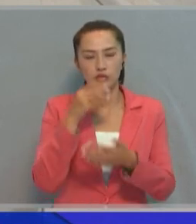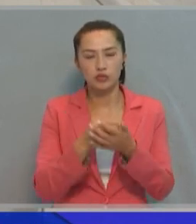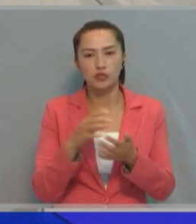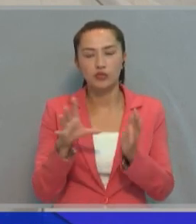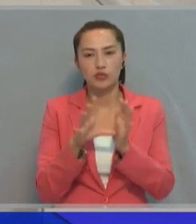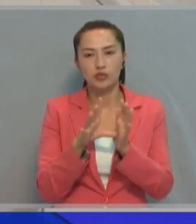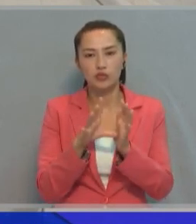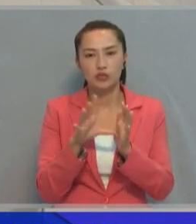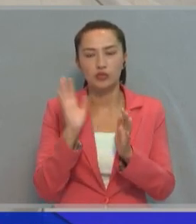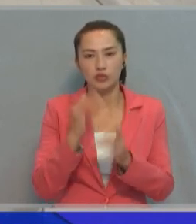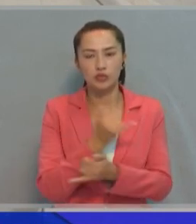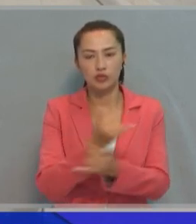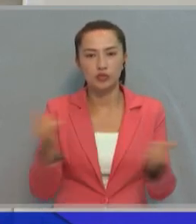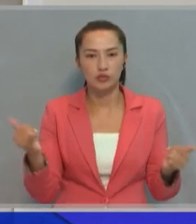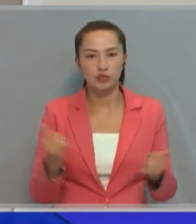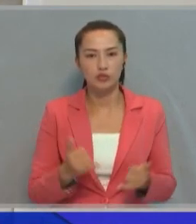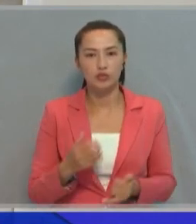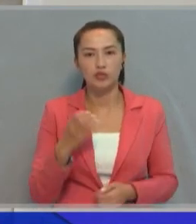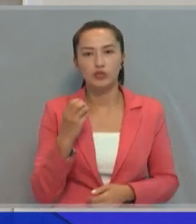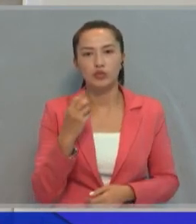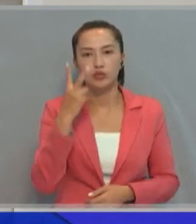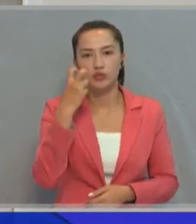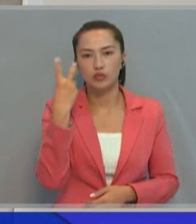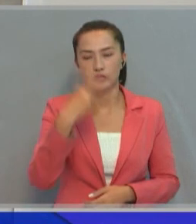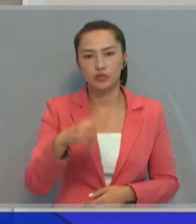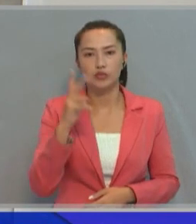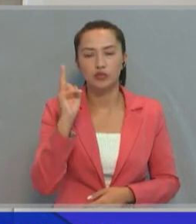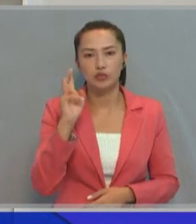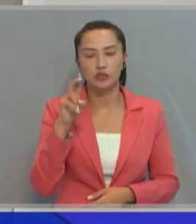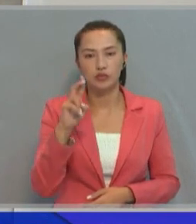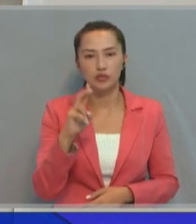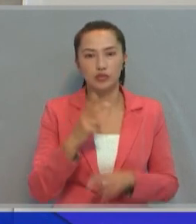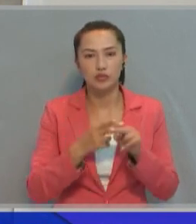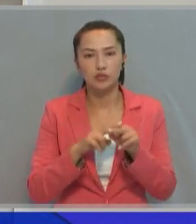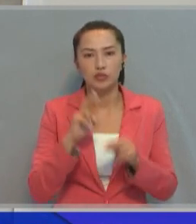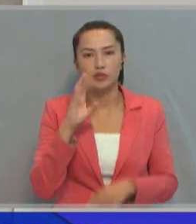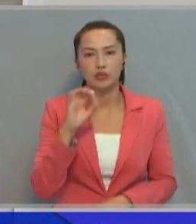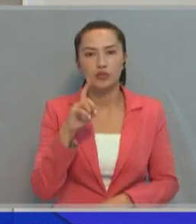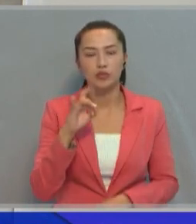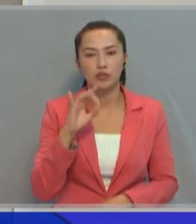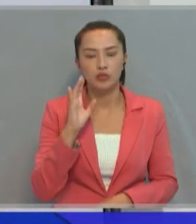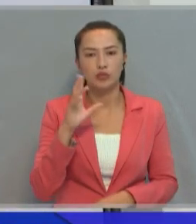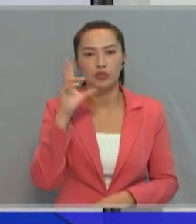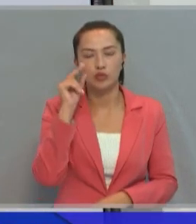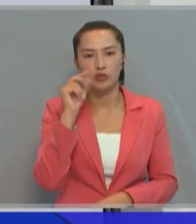көзін алып, тұрғындарға тарататын болады. Ал 220 киловаттық Бозарықты қосу жұмыстары тамыз айының